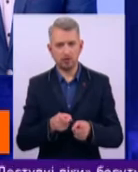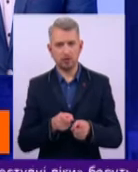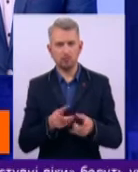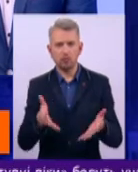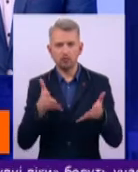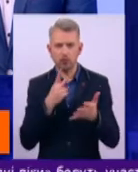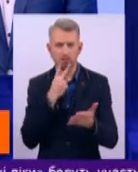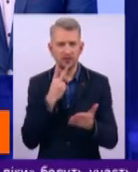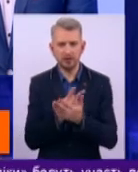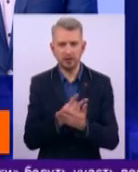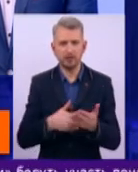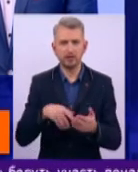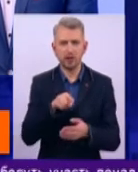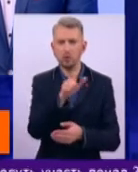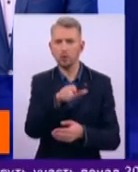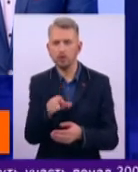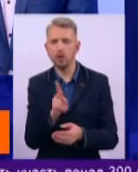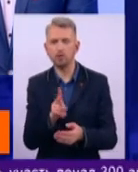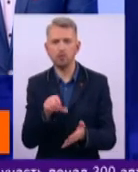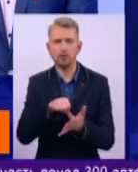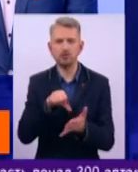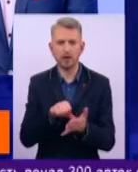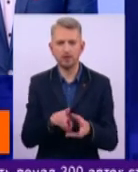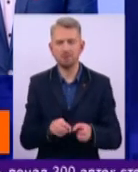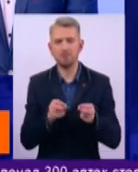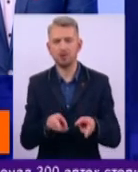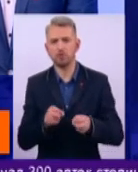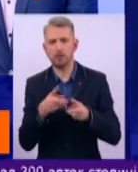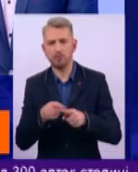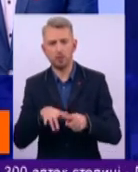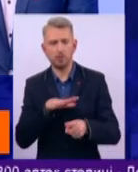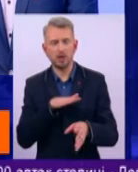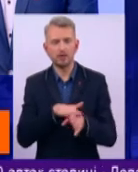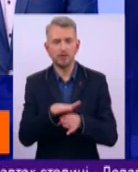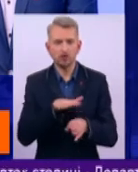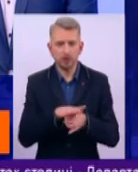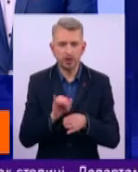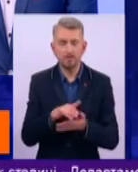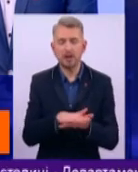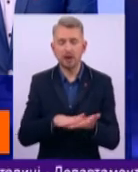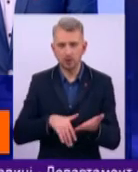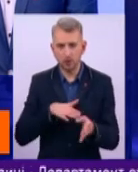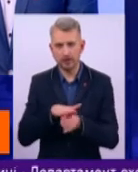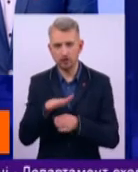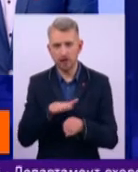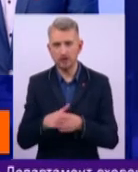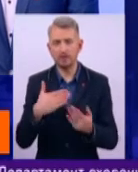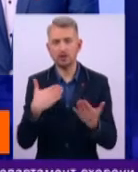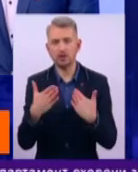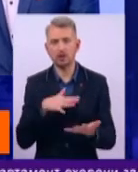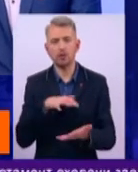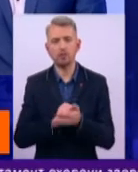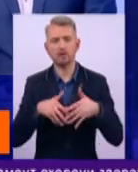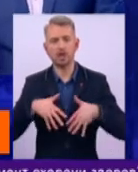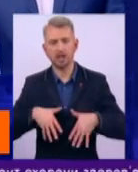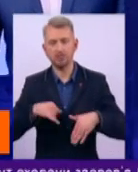четко позиционирует тех людей, которые причастны к тем преступлениям, которые были совершены и продолжают совершаться в отношении оккупированного Крыма